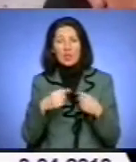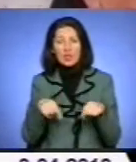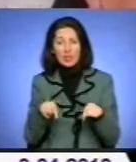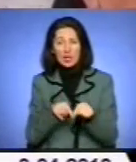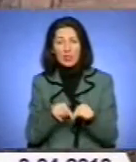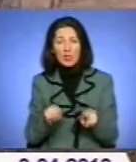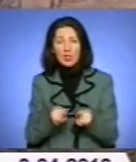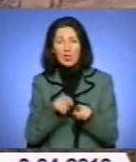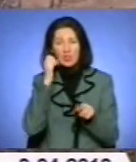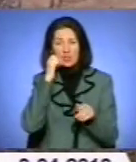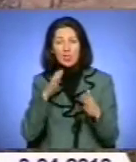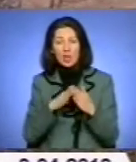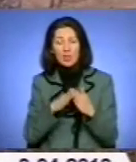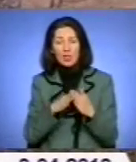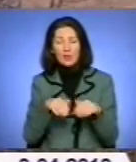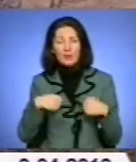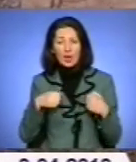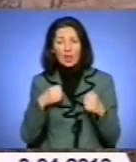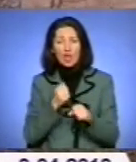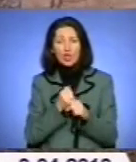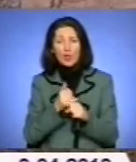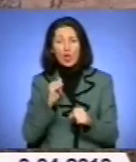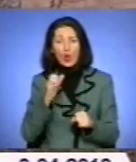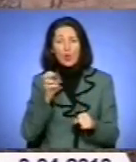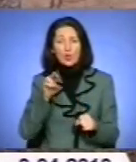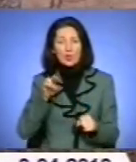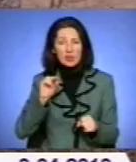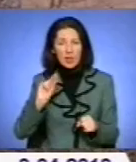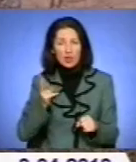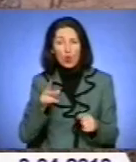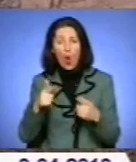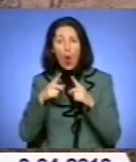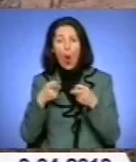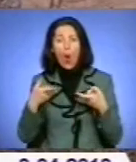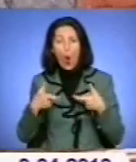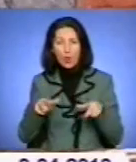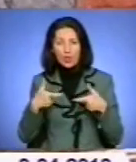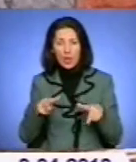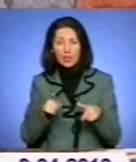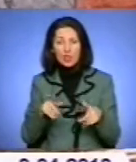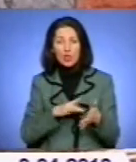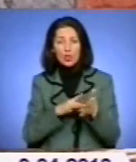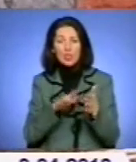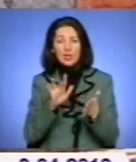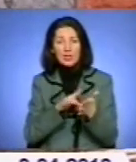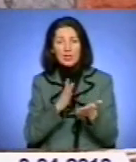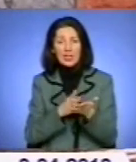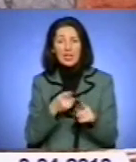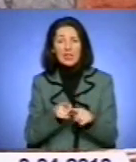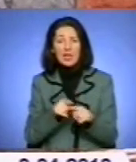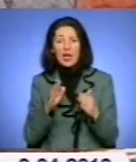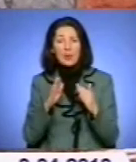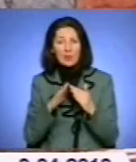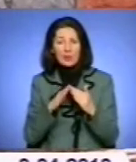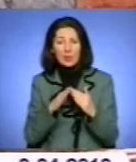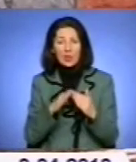такі старі хати. Намаганням зробити в устечку готель або туристичний центр є ця недобудова. До колишньої аптеки